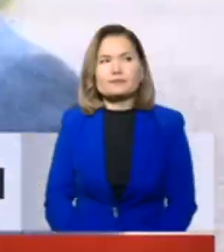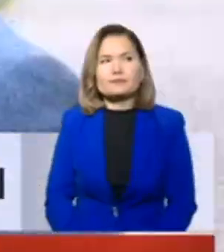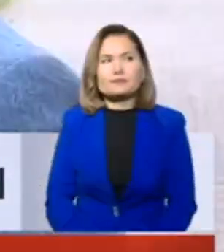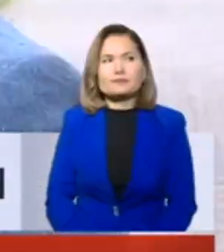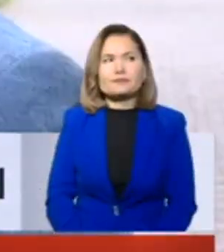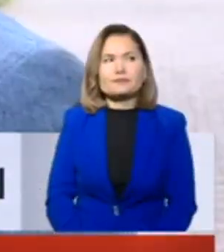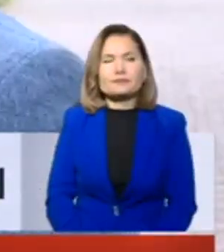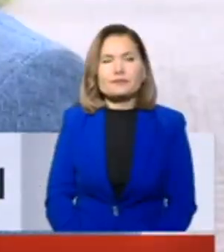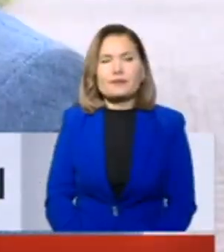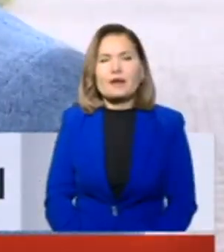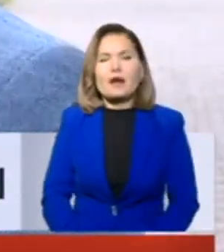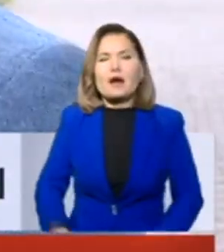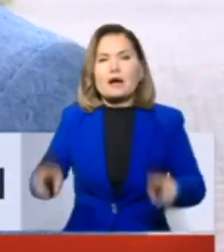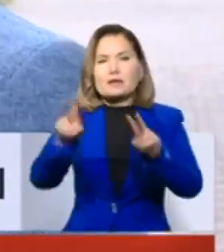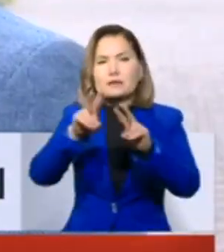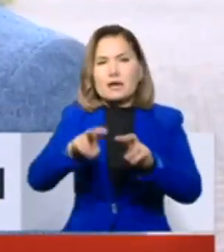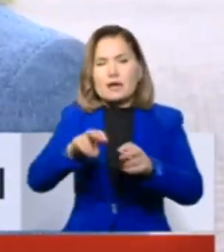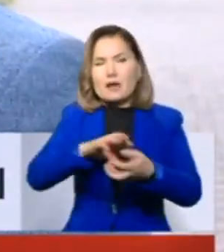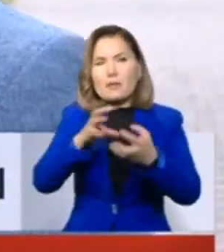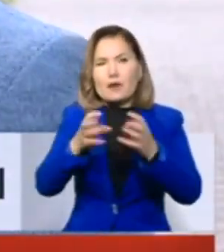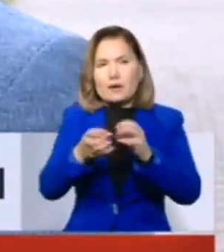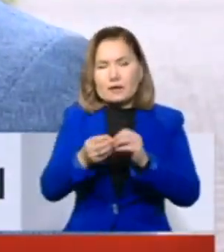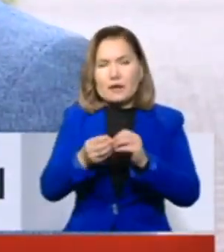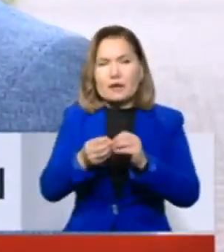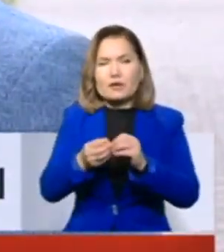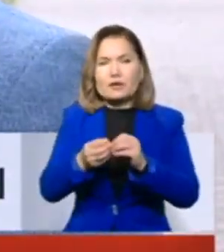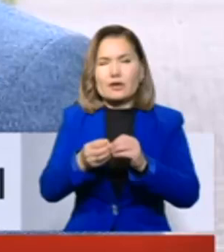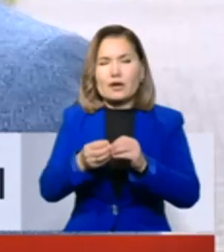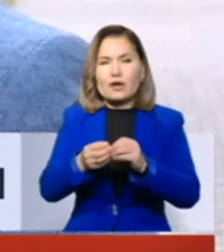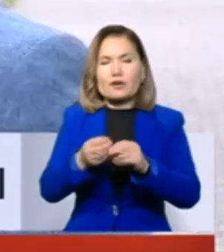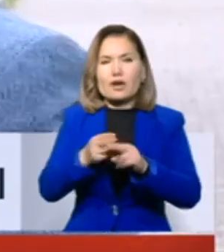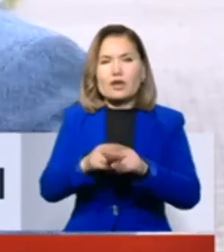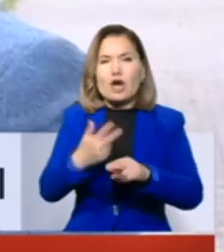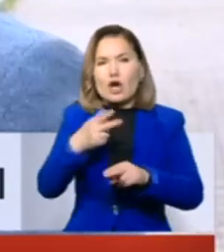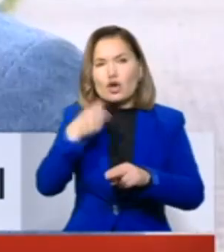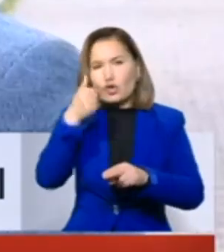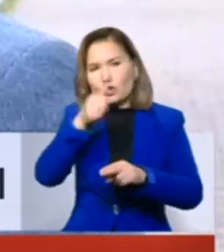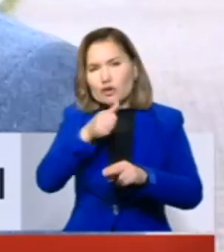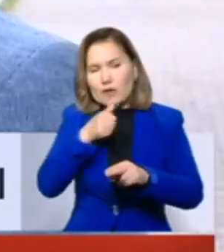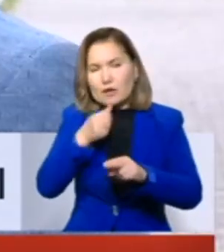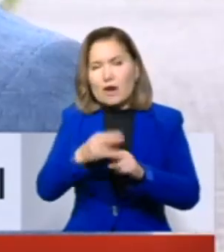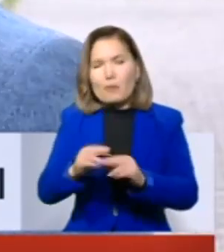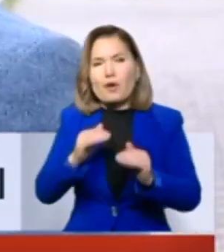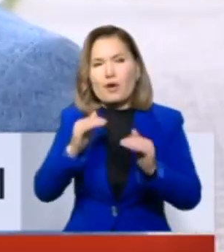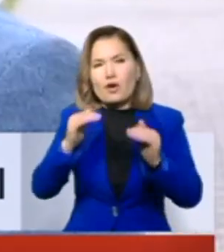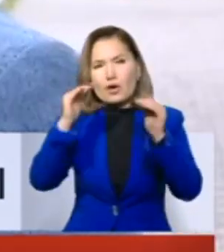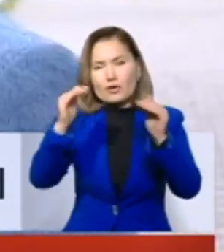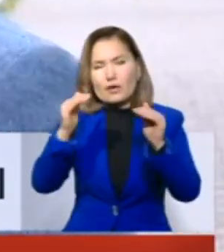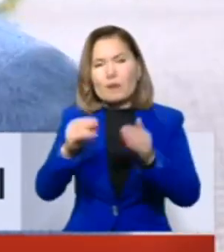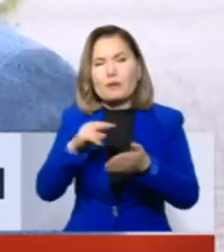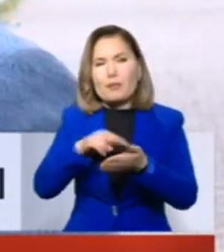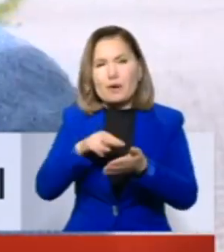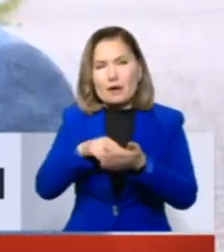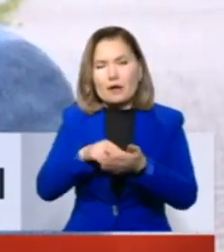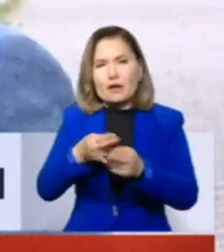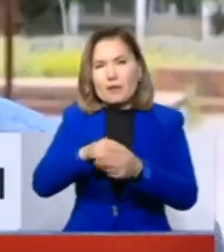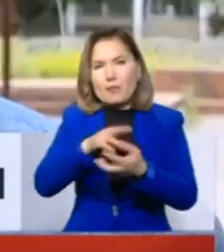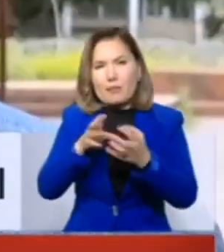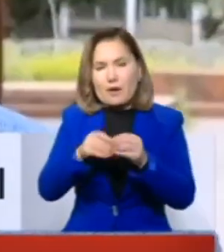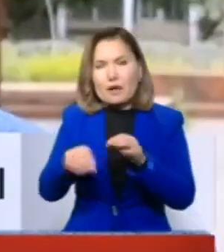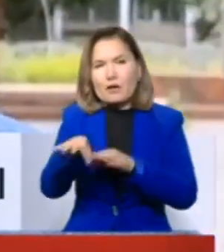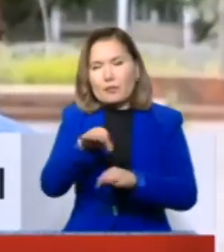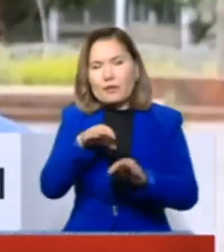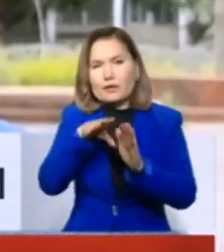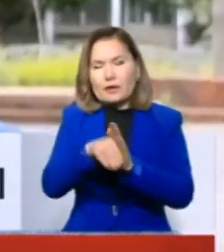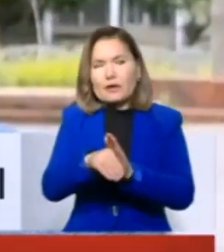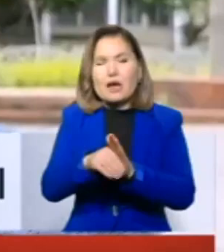Сараптамадан өткенге де алдағы бір 3 жыл құн қымбаттайды, өсет деген бір бағамдармен өлшеніп беріледі.